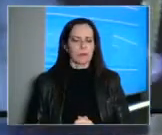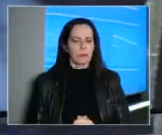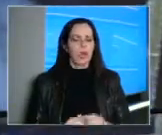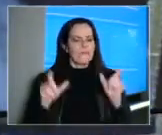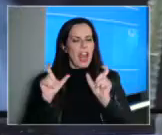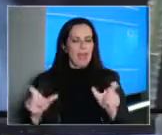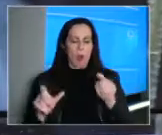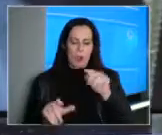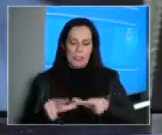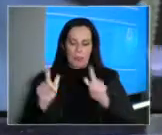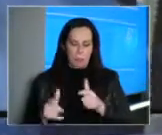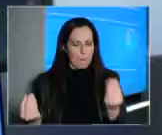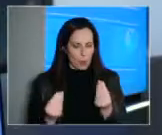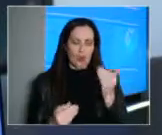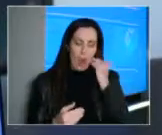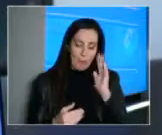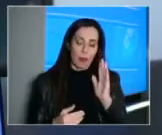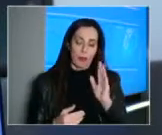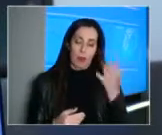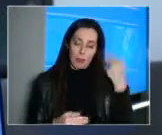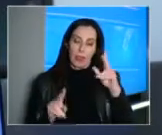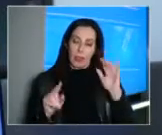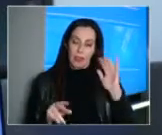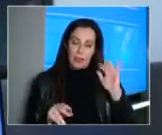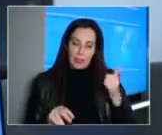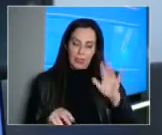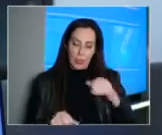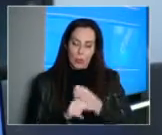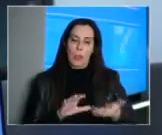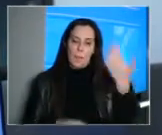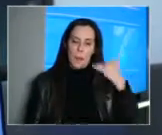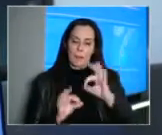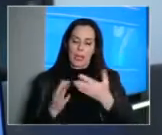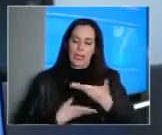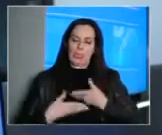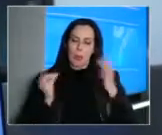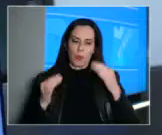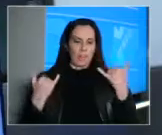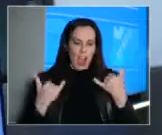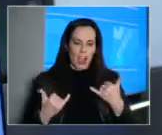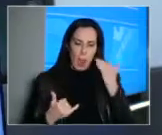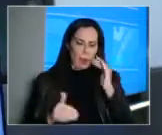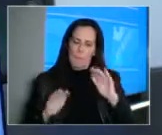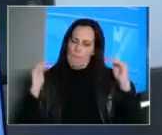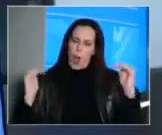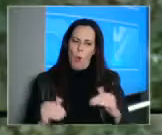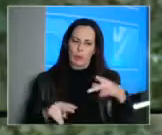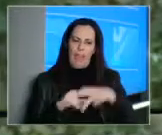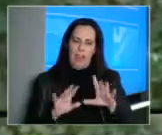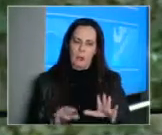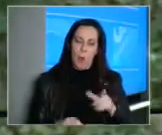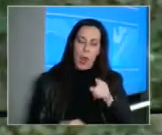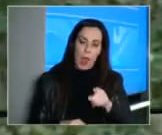ולמנוע גלישה. משהו שאולי ארצות הברית הייתה מסוגלת לעשות בגלל היחסים המיוחדים של הפעם, ואולי היום פחות. יכול